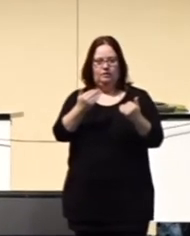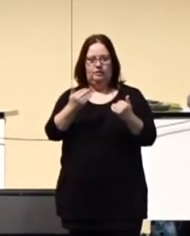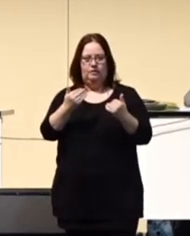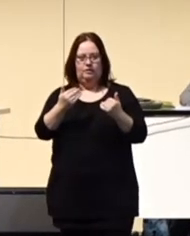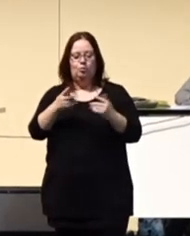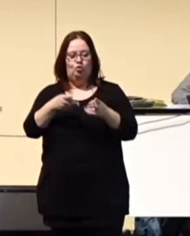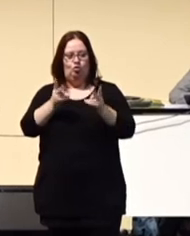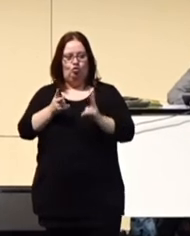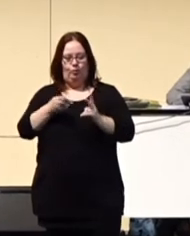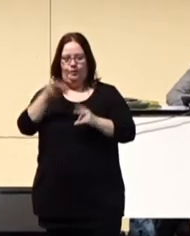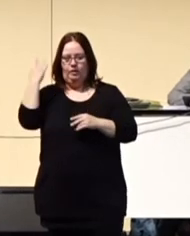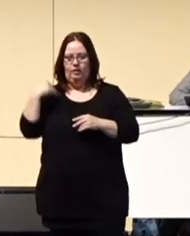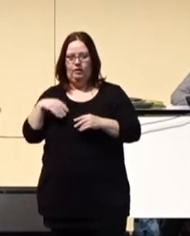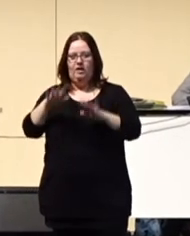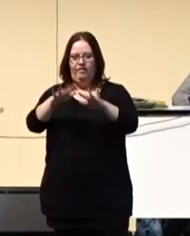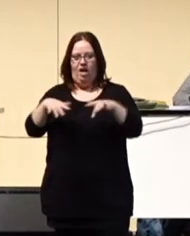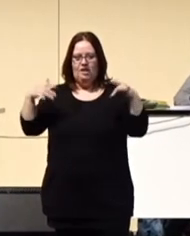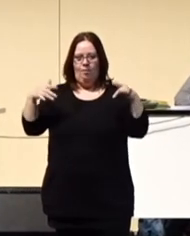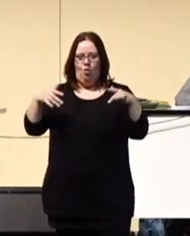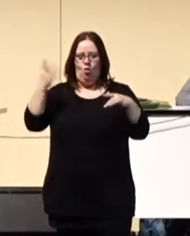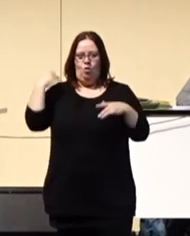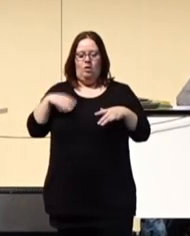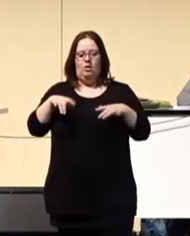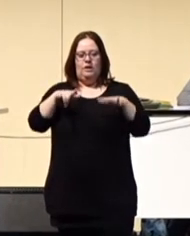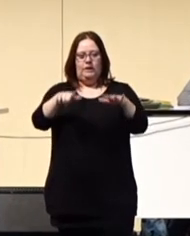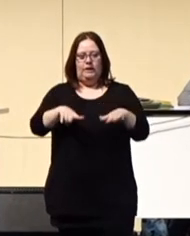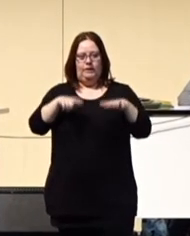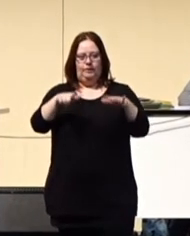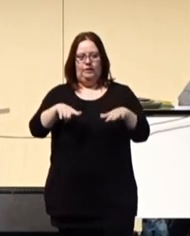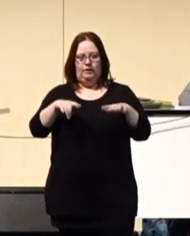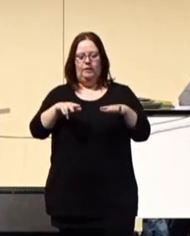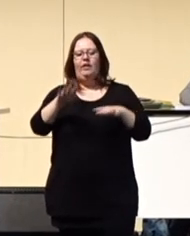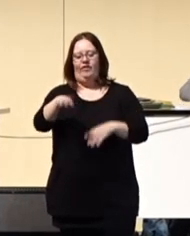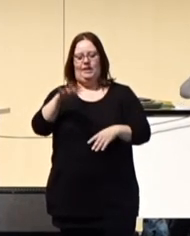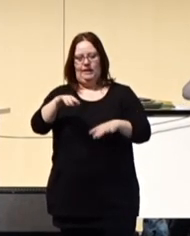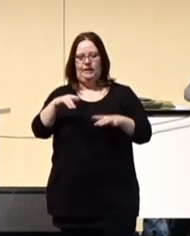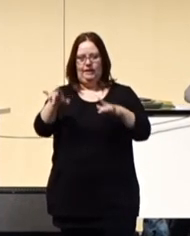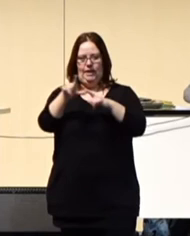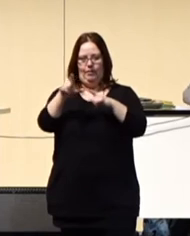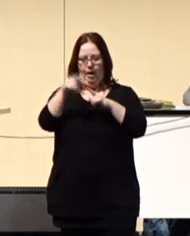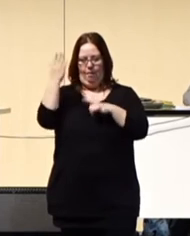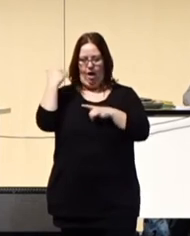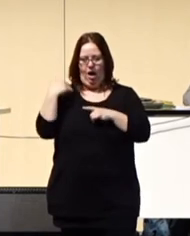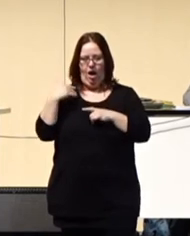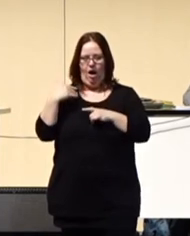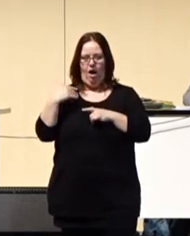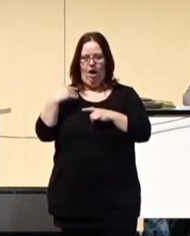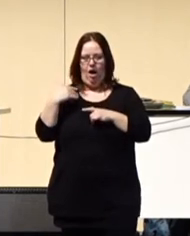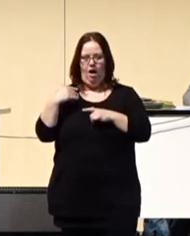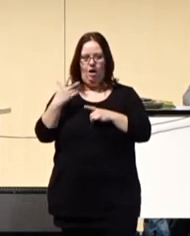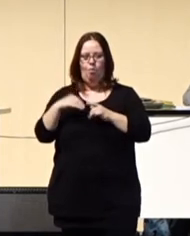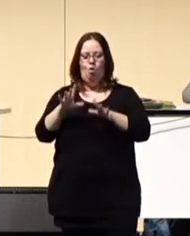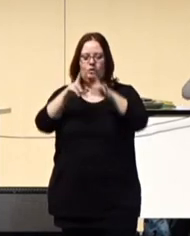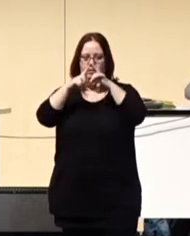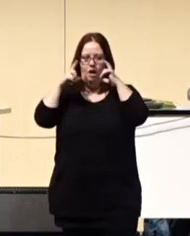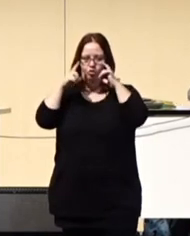ist richtig, dass bei der Versammlung am 14. September die Tragung eines